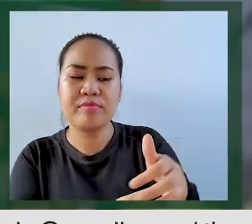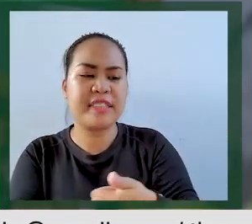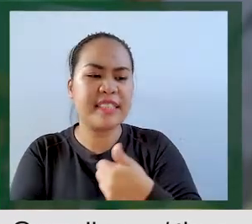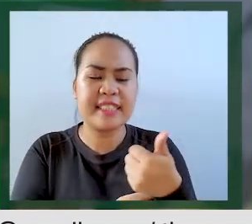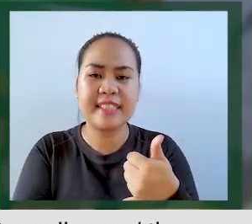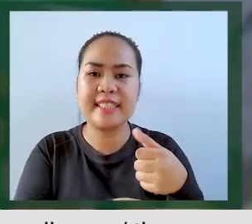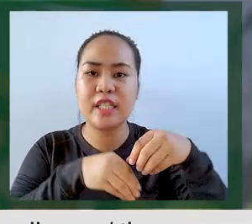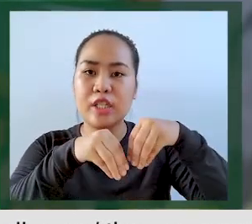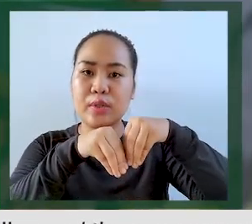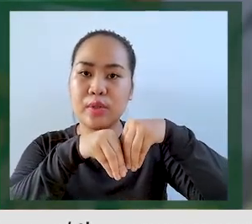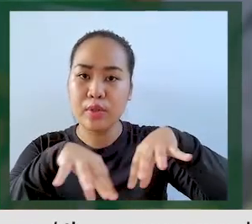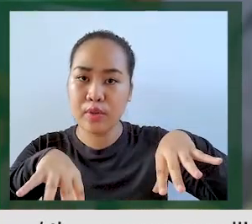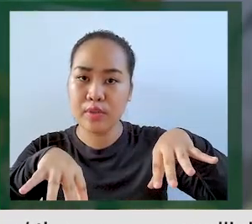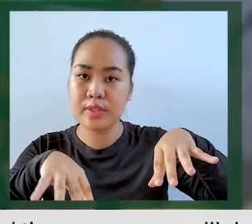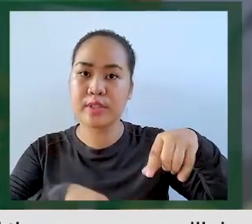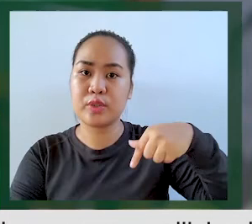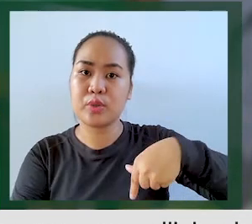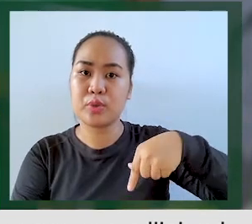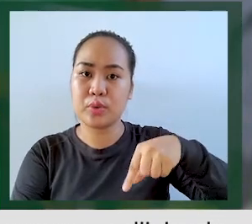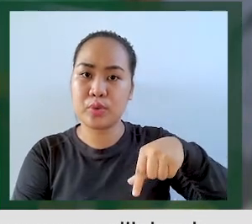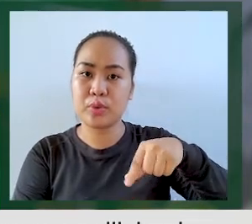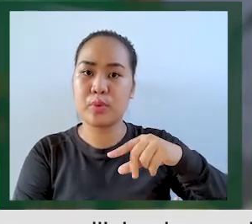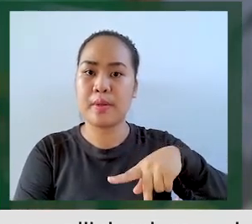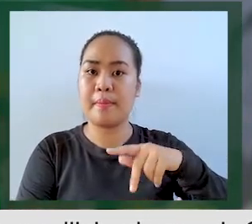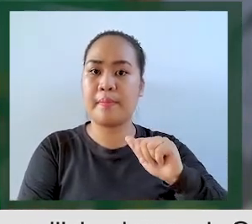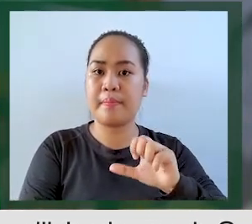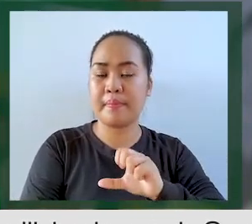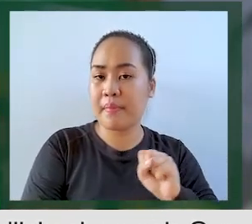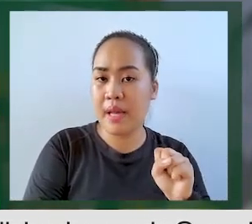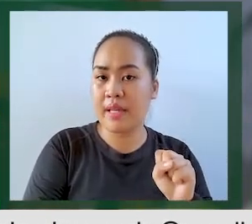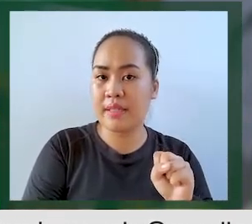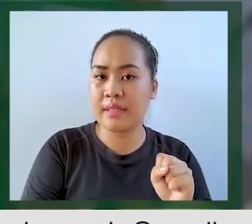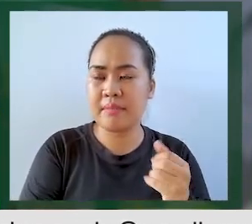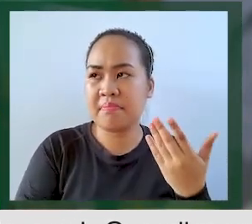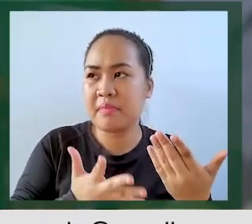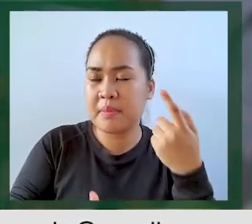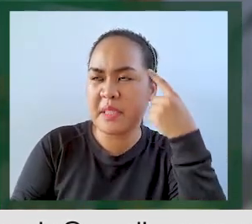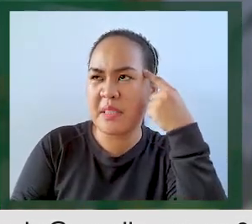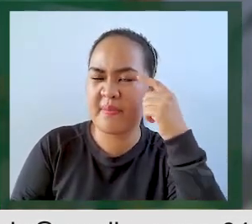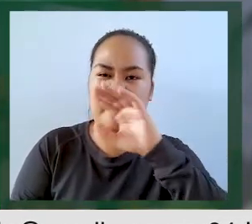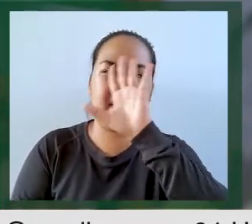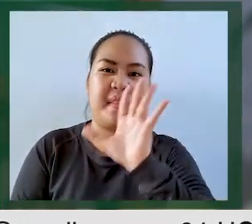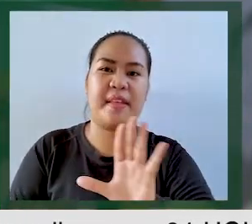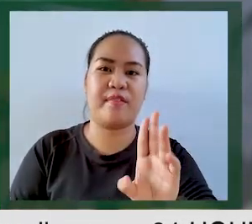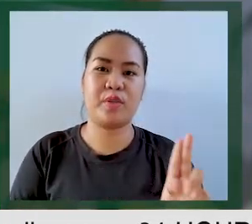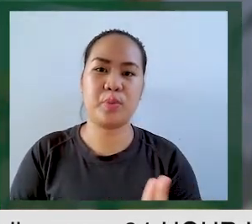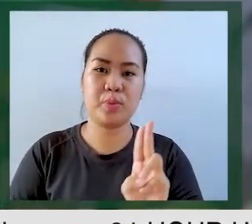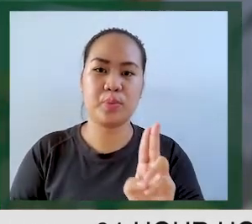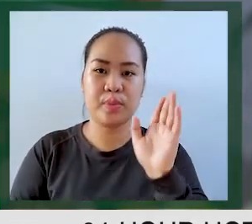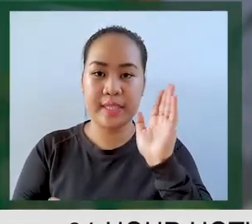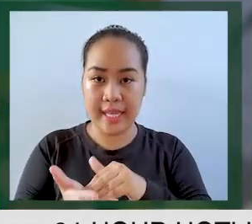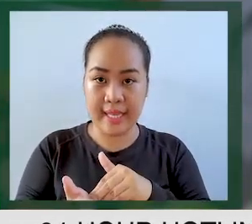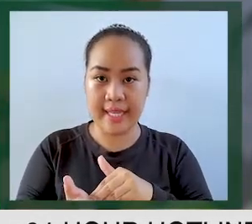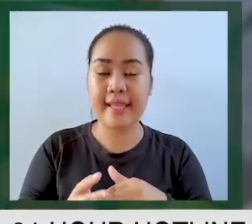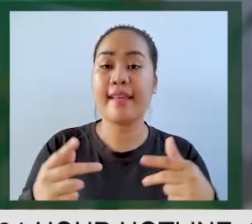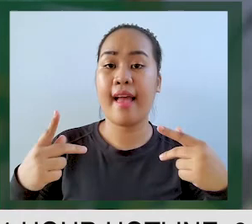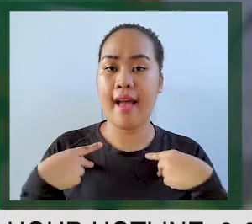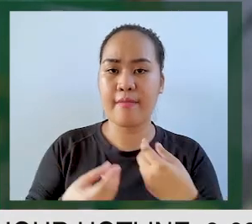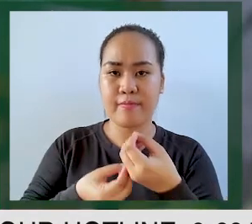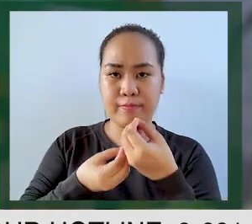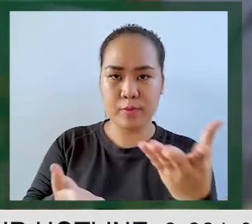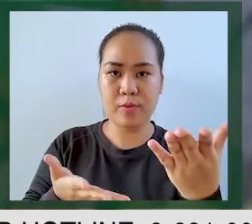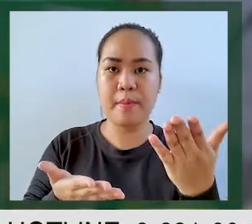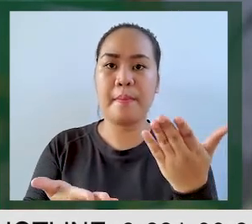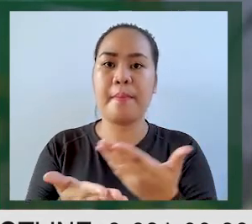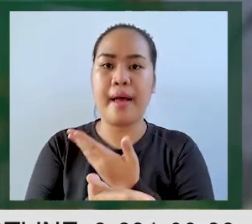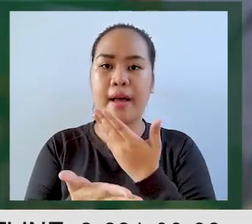naitapon na, no? Dahil akala nila hindi nagagamitin ever itong quarantine pass na ito. So, nagre-release kami